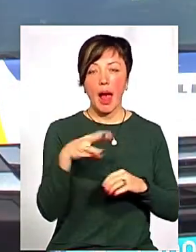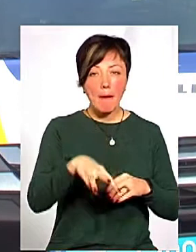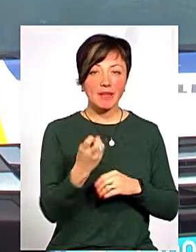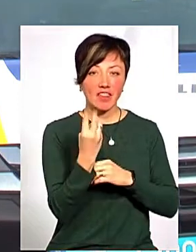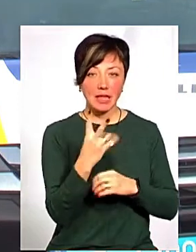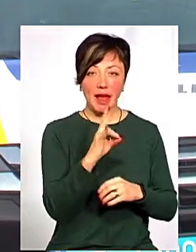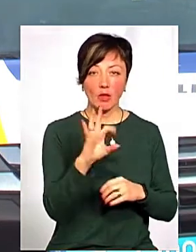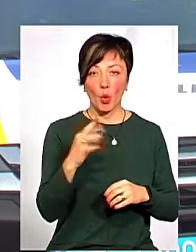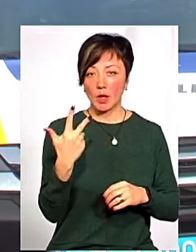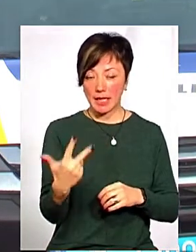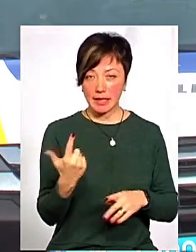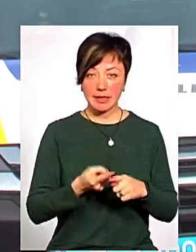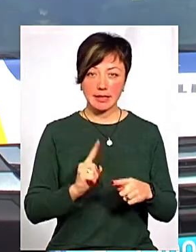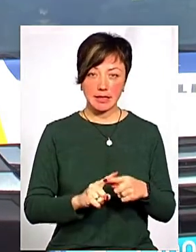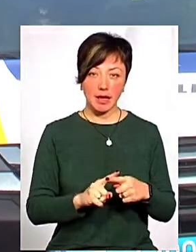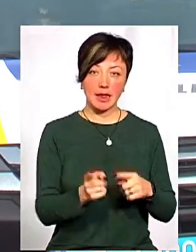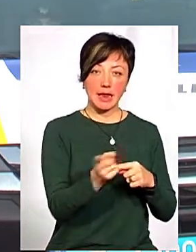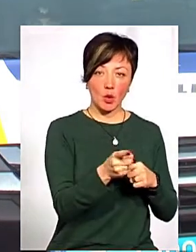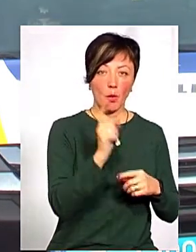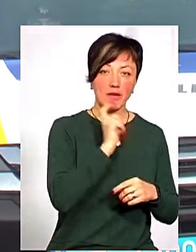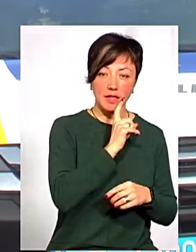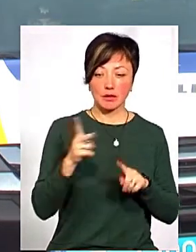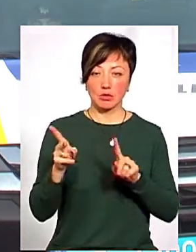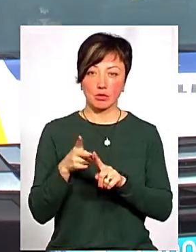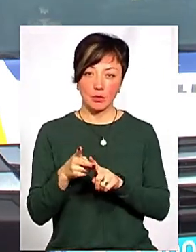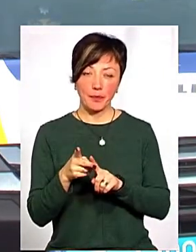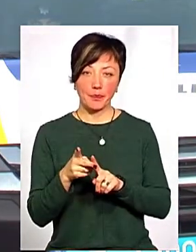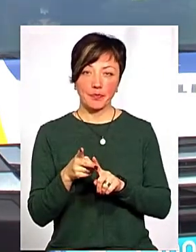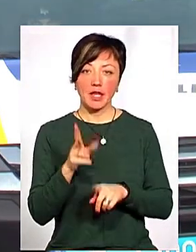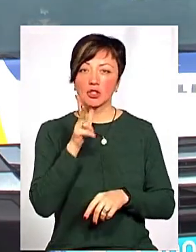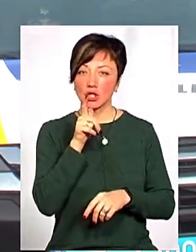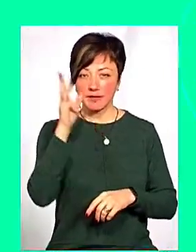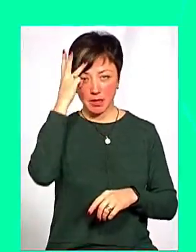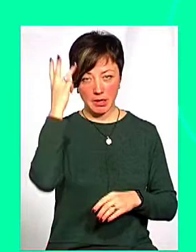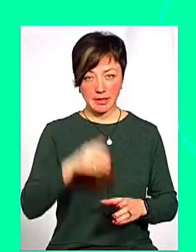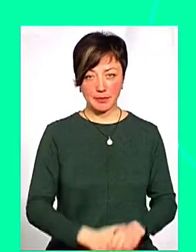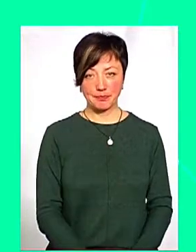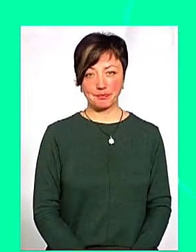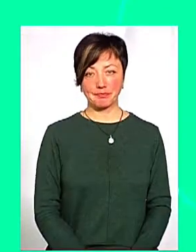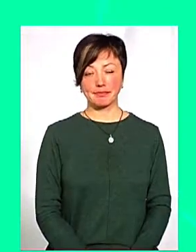Н03, це в нас Тернопіль-Вінниця та Чернівці-Хмельницький.